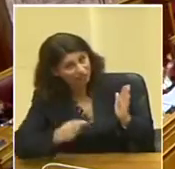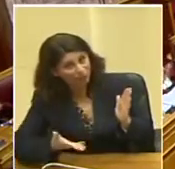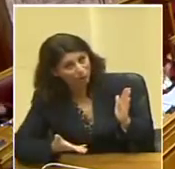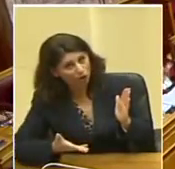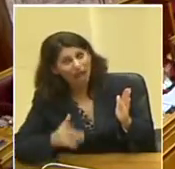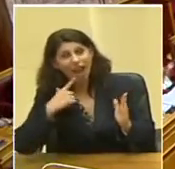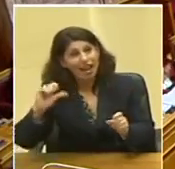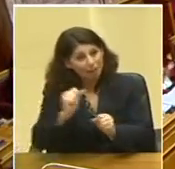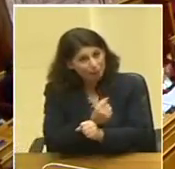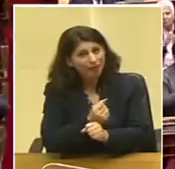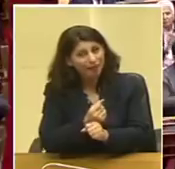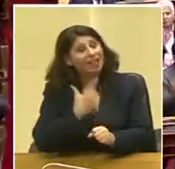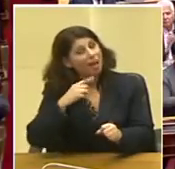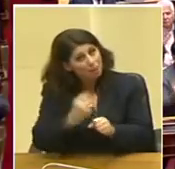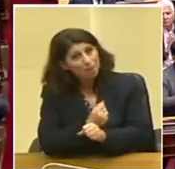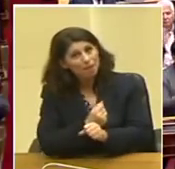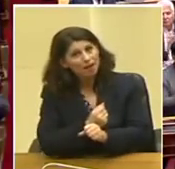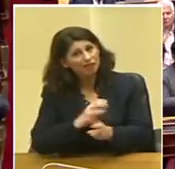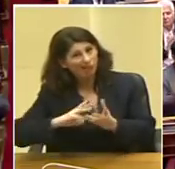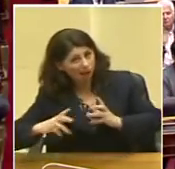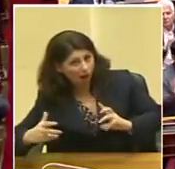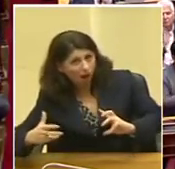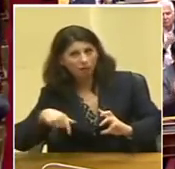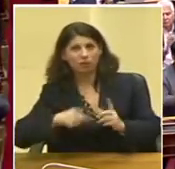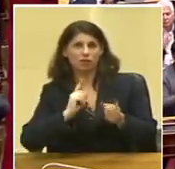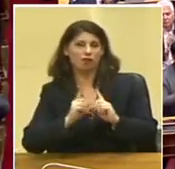αλλά επιμένετε να διαστρεβλώνετε.